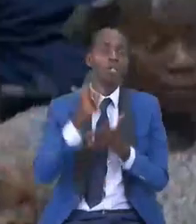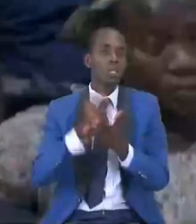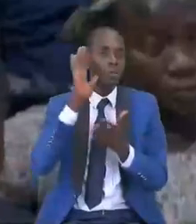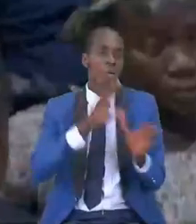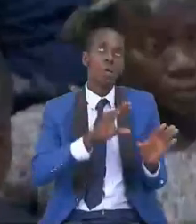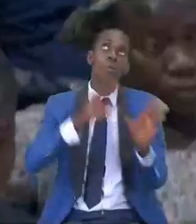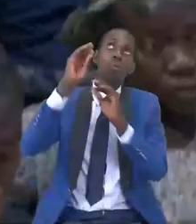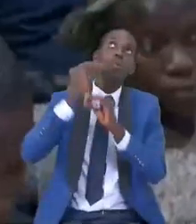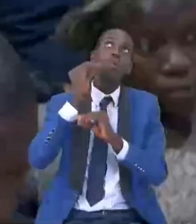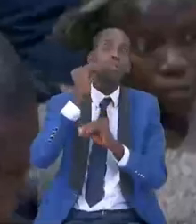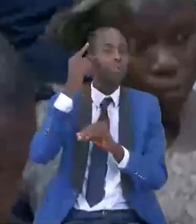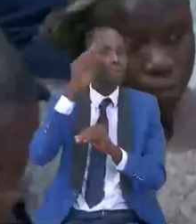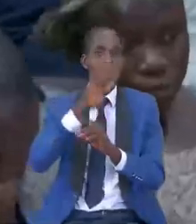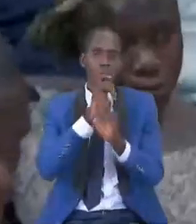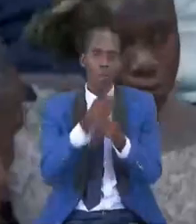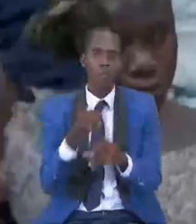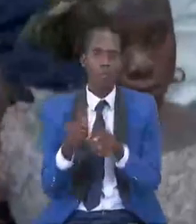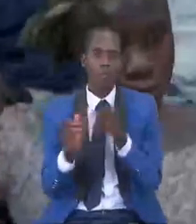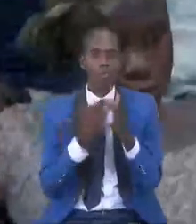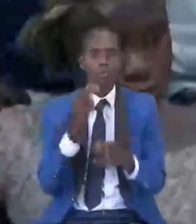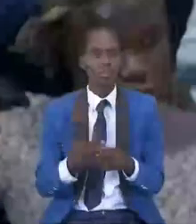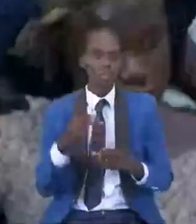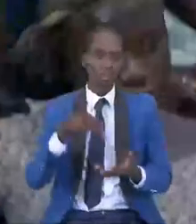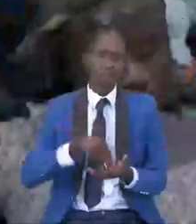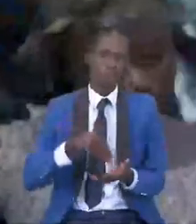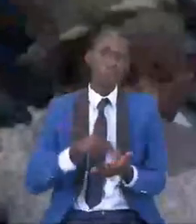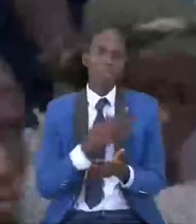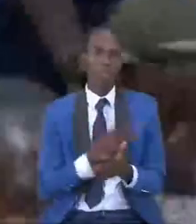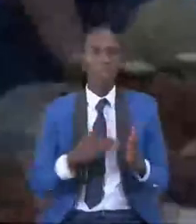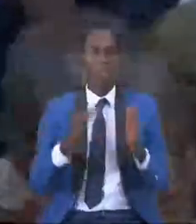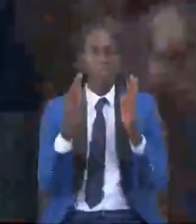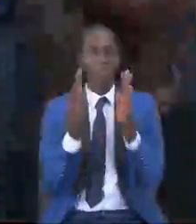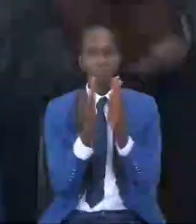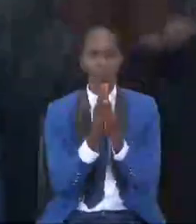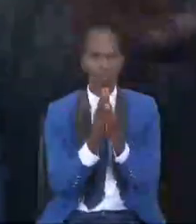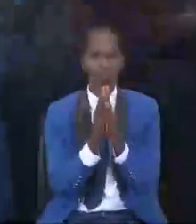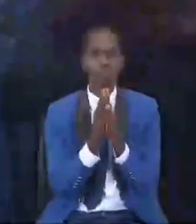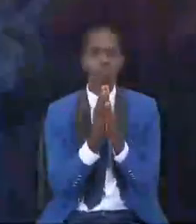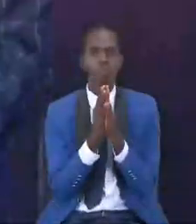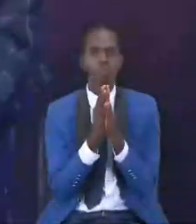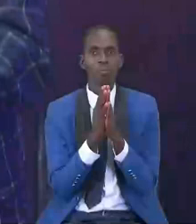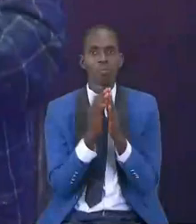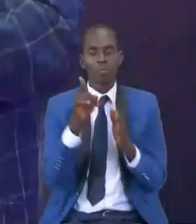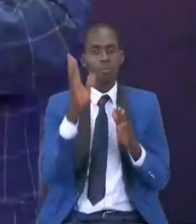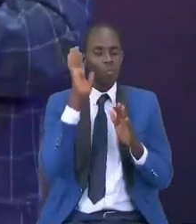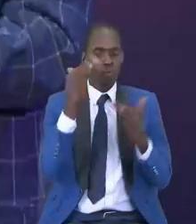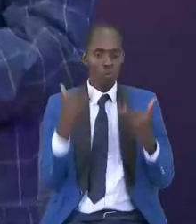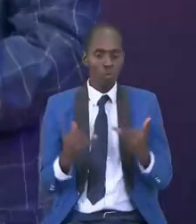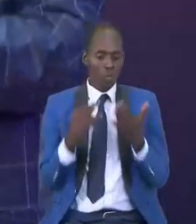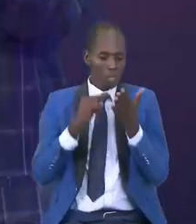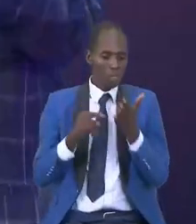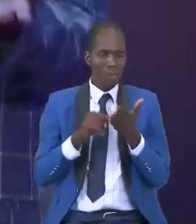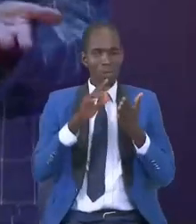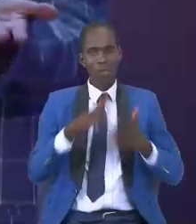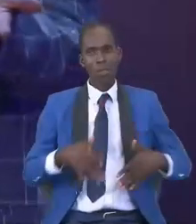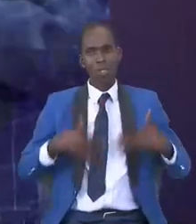de Jésus. Pourquoi ne pas maintenant nous lever et dire, Seigneur, tu dois examiner ta vie. Est-ce que tu